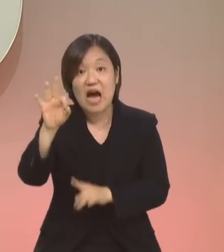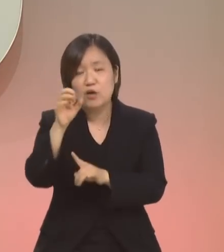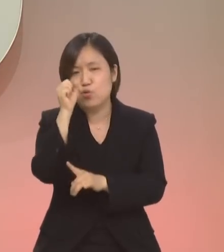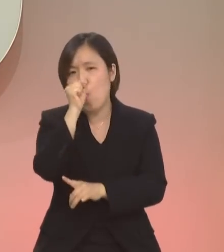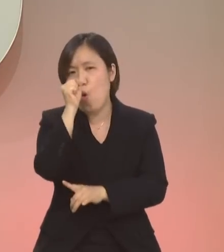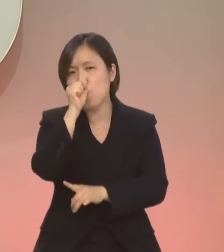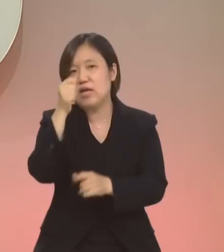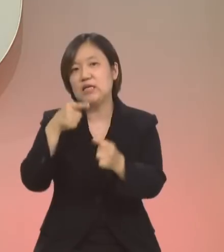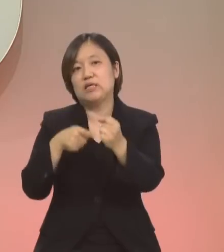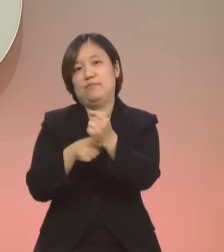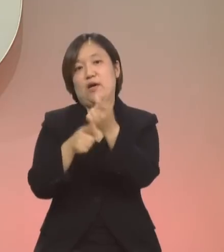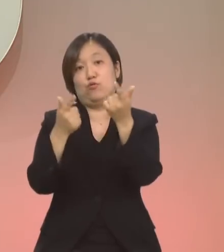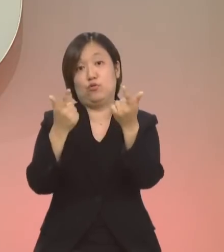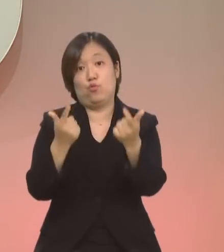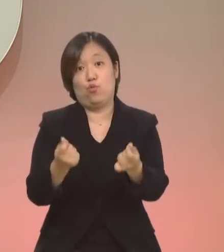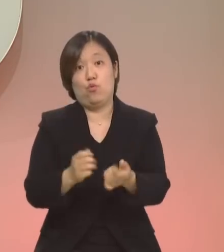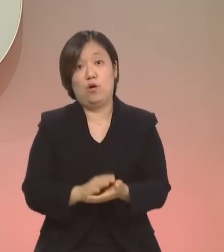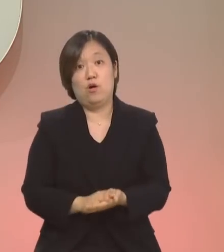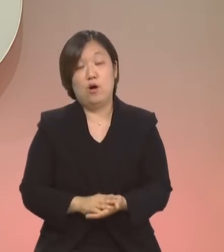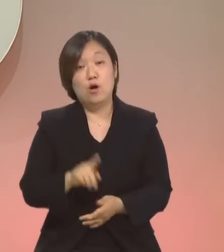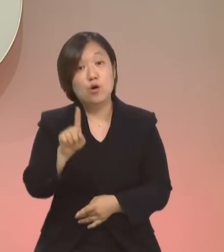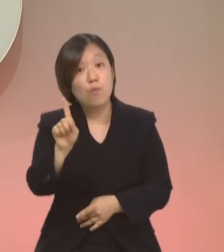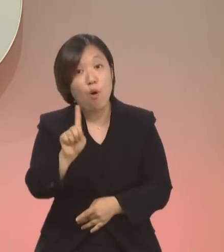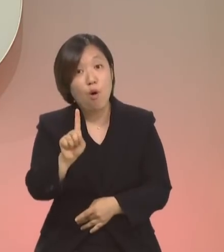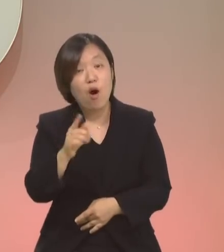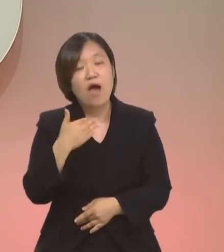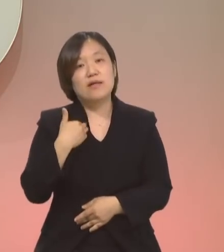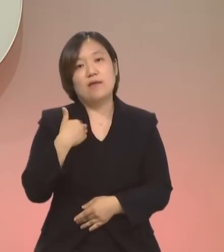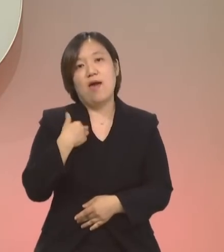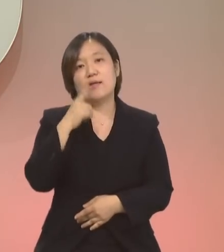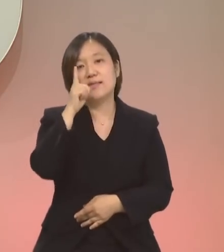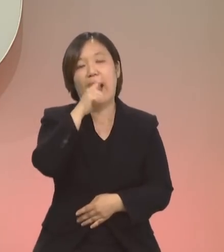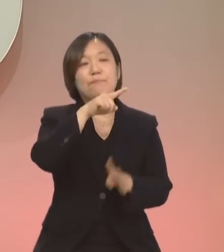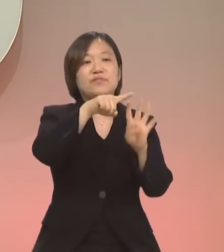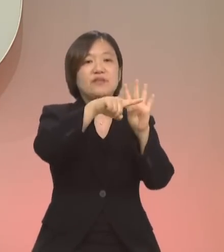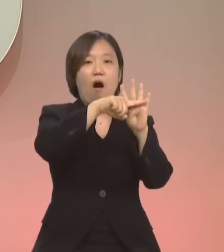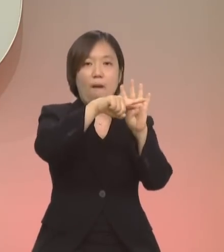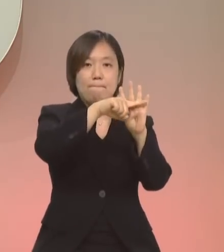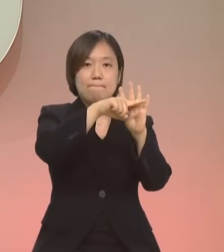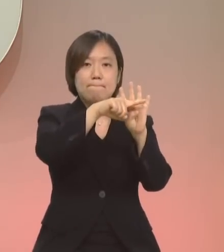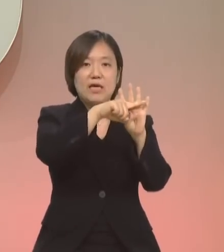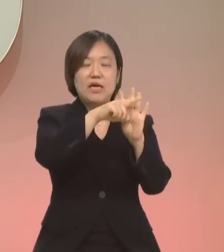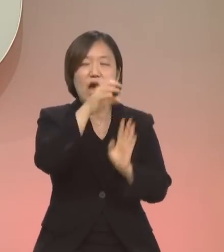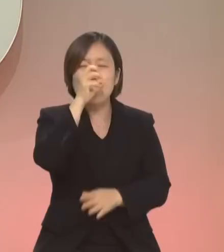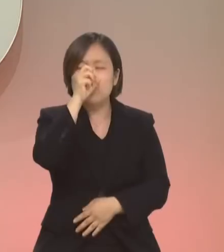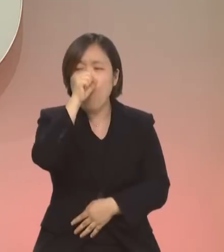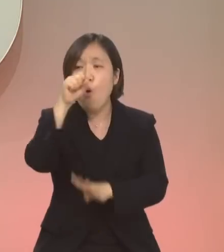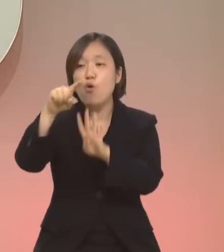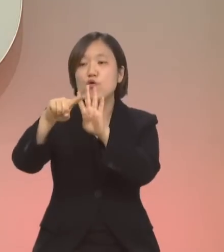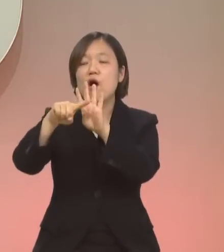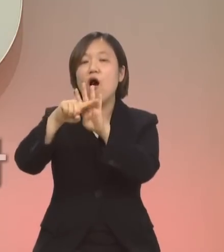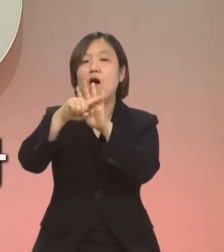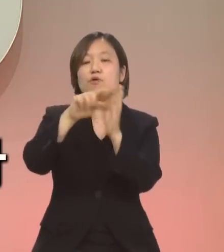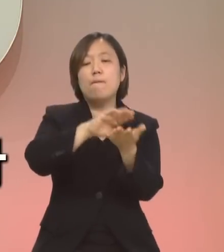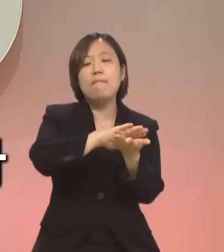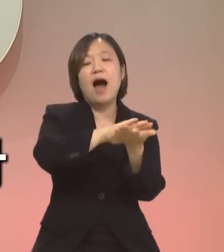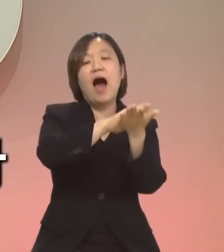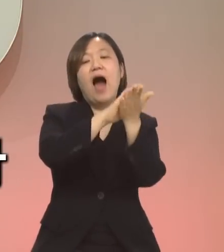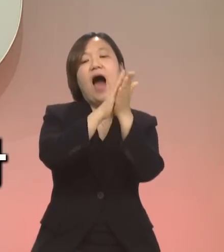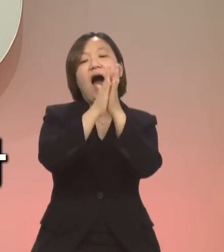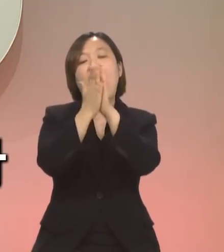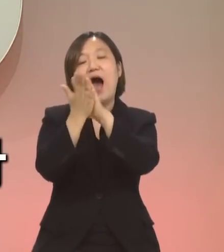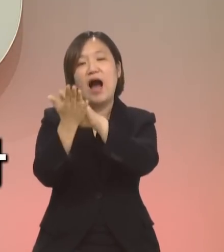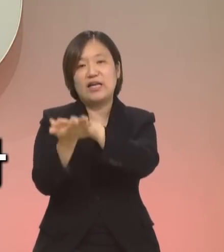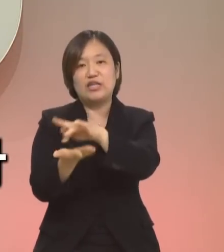있다는 것은 점점 내 업의 에너지가 점점 좋은 쪽으로 바뀌어